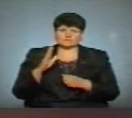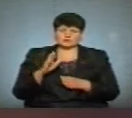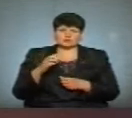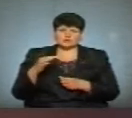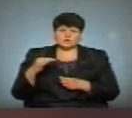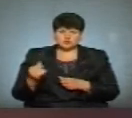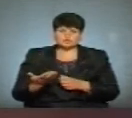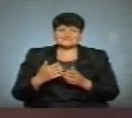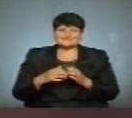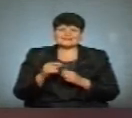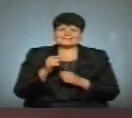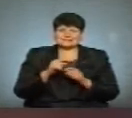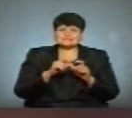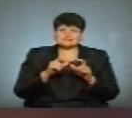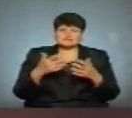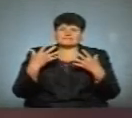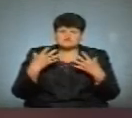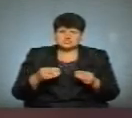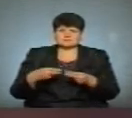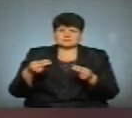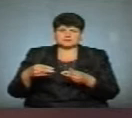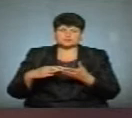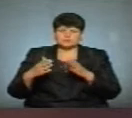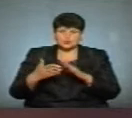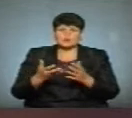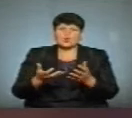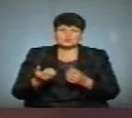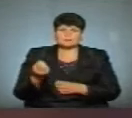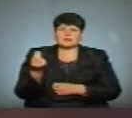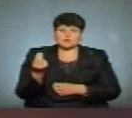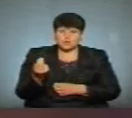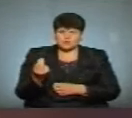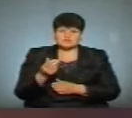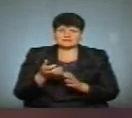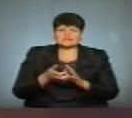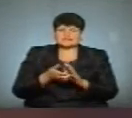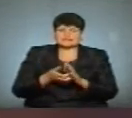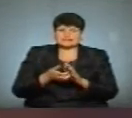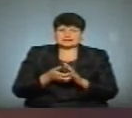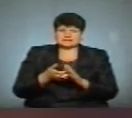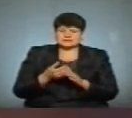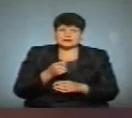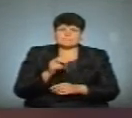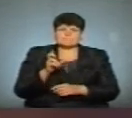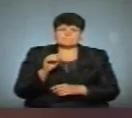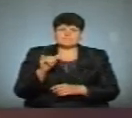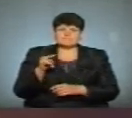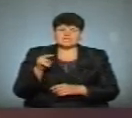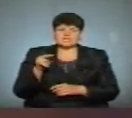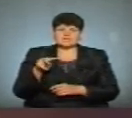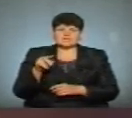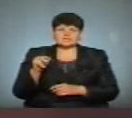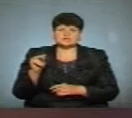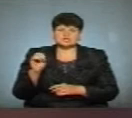його словами, серед тих закладів, які вже уклали договір і отримали кошти, недофінансовані більше Золотецька обласна